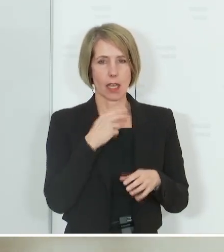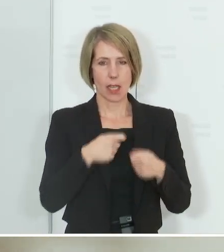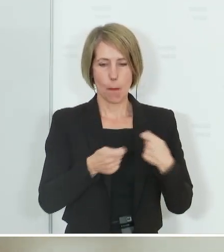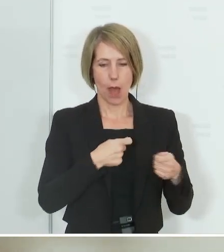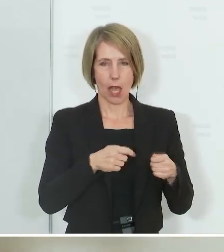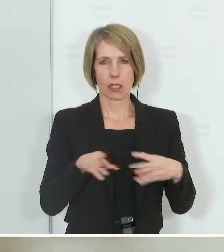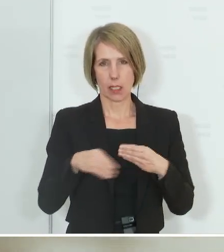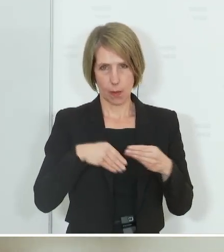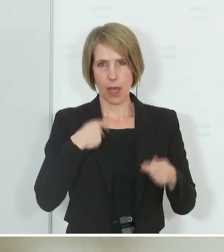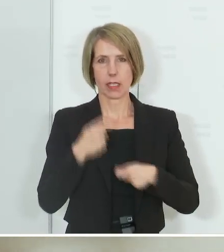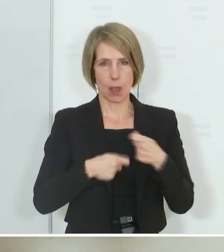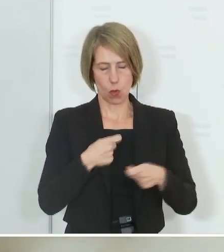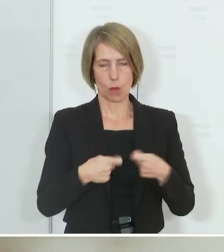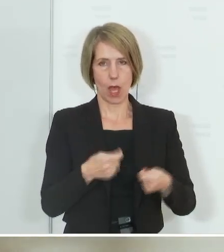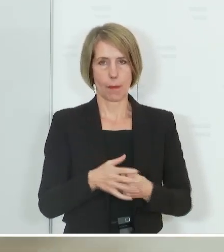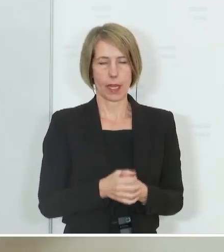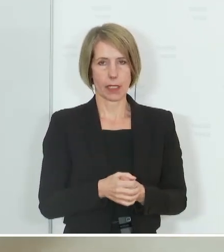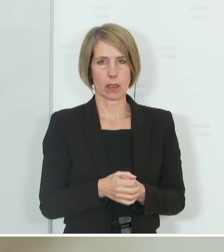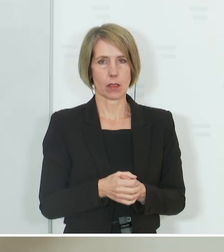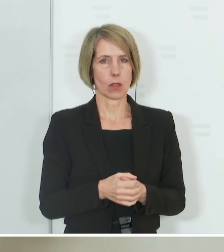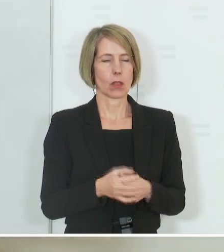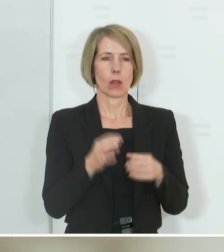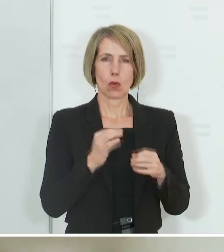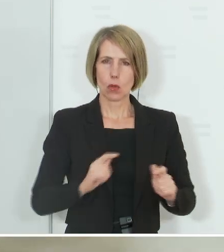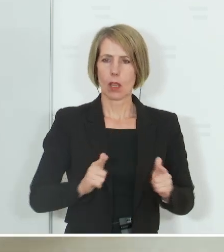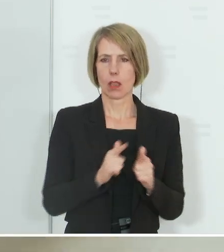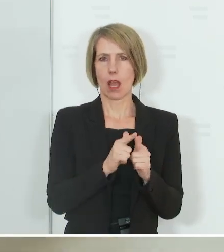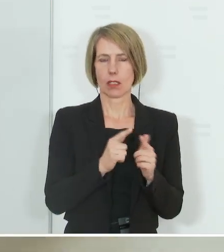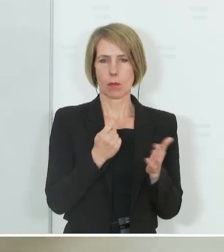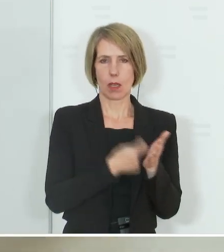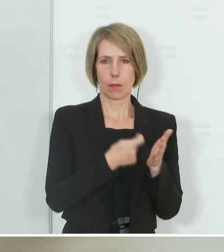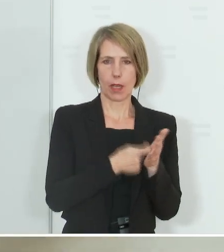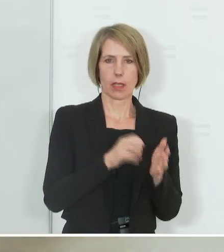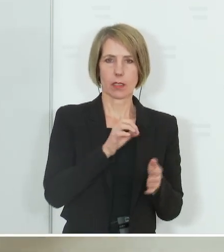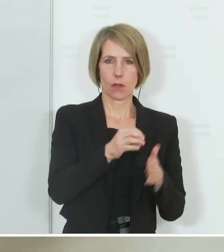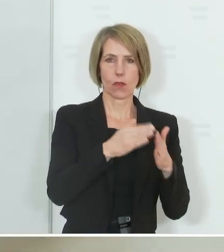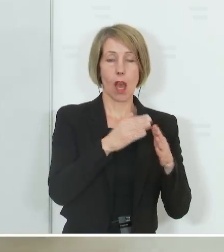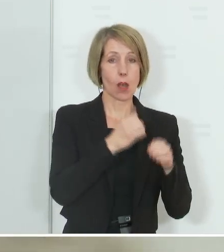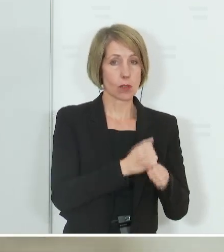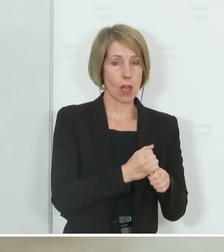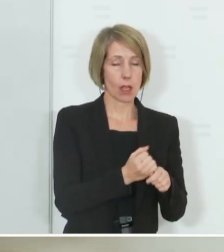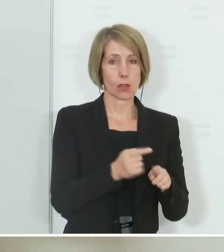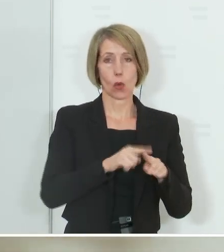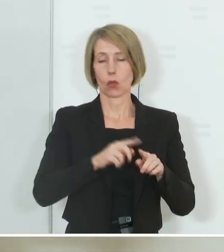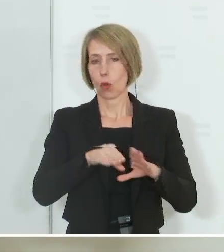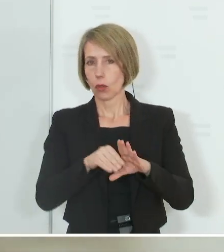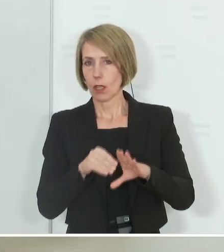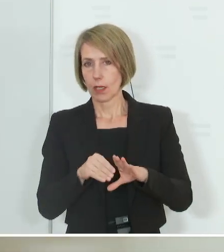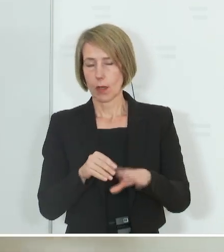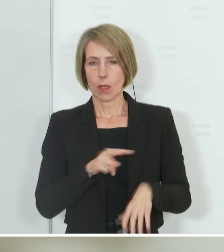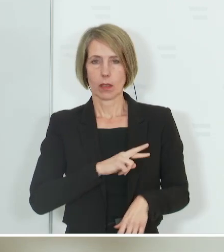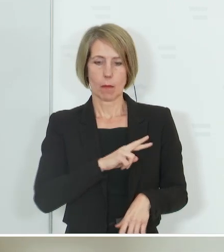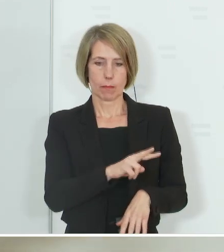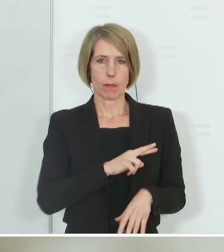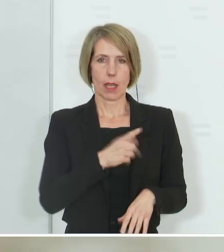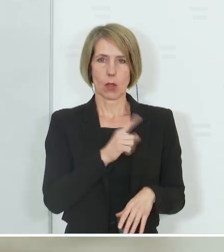überarbeiten. Erstens, erschwingliche Preise für Haushalte und Unternehmen zu bekommen. Das haben wir beide heute